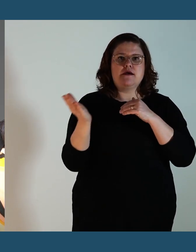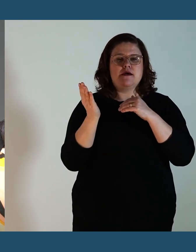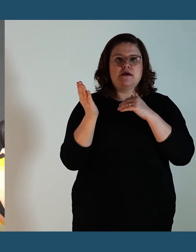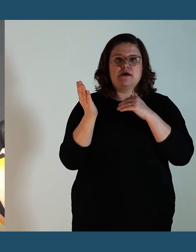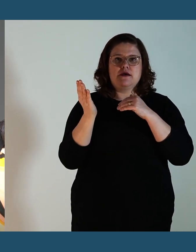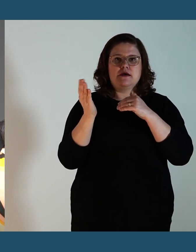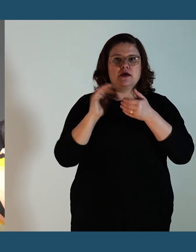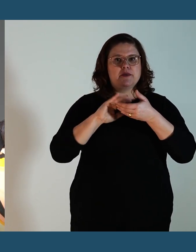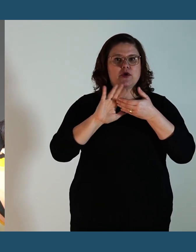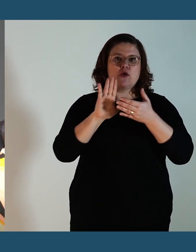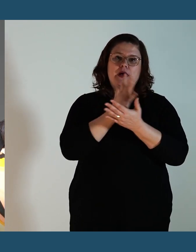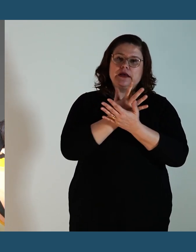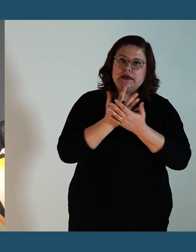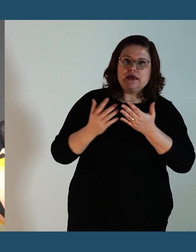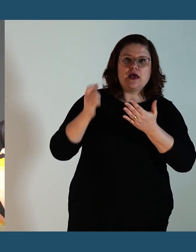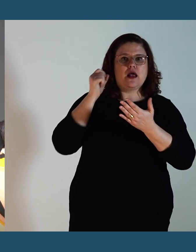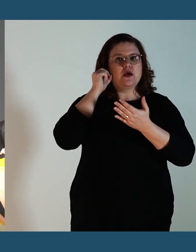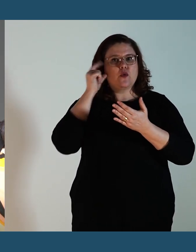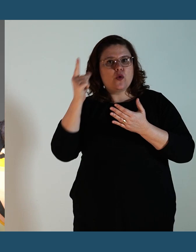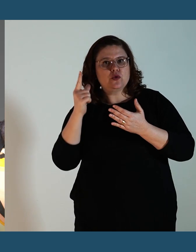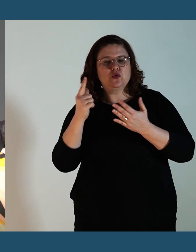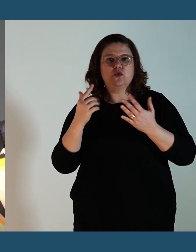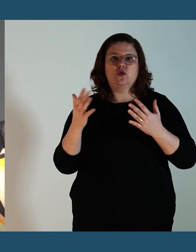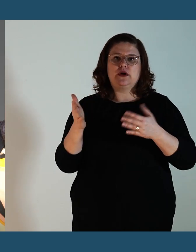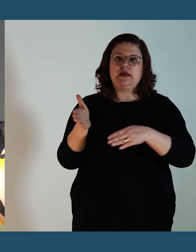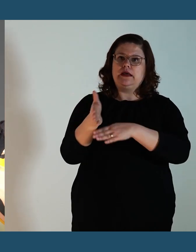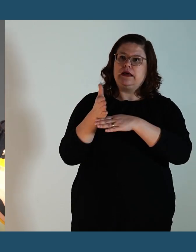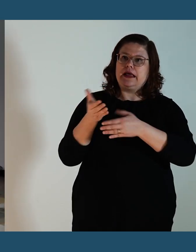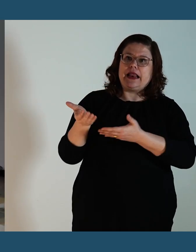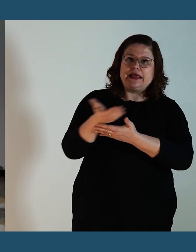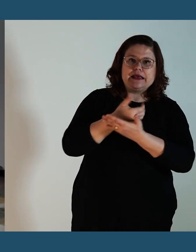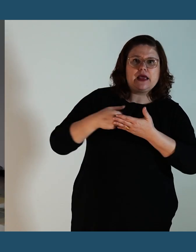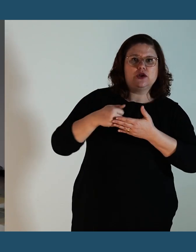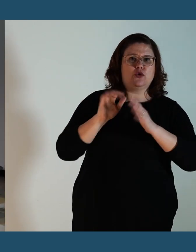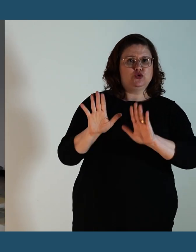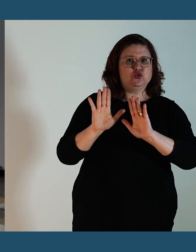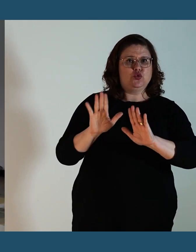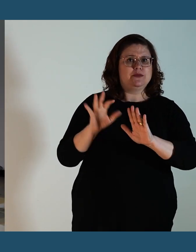siitä, että heidän kielensä, kulttuurinsa ja elinkeinot voisi säilyä.